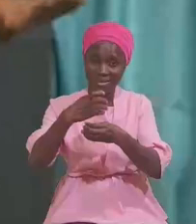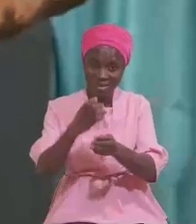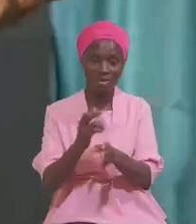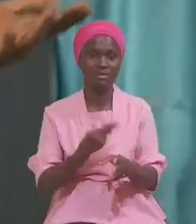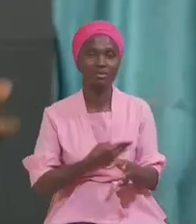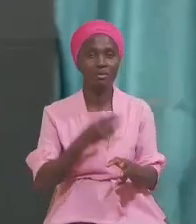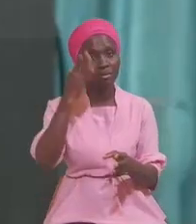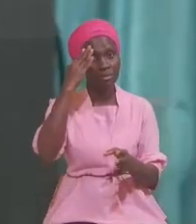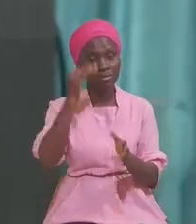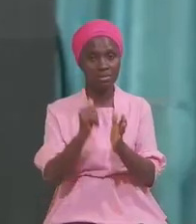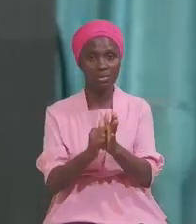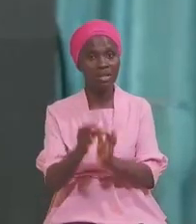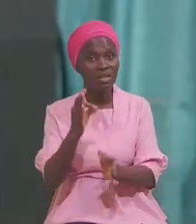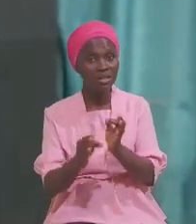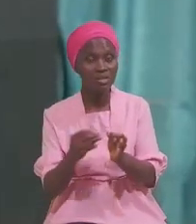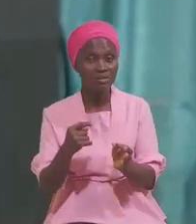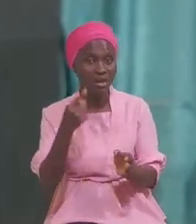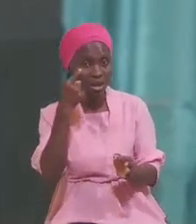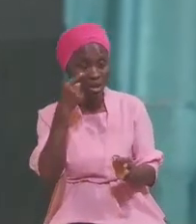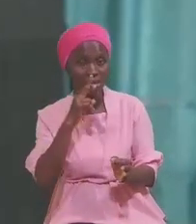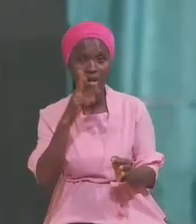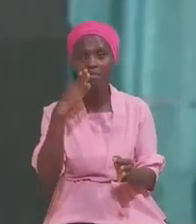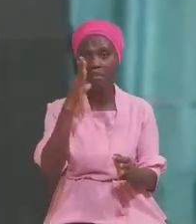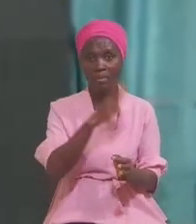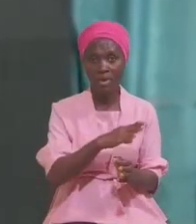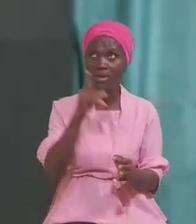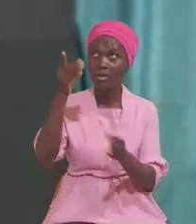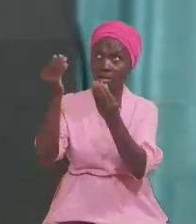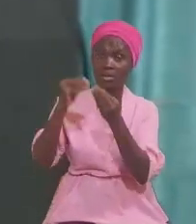Ouais, il sait.